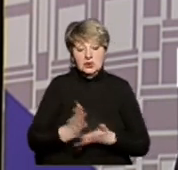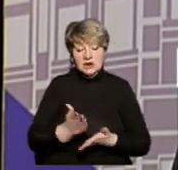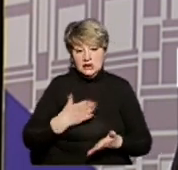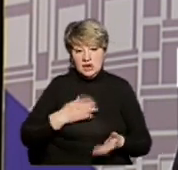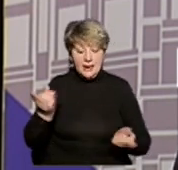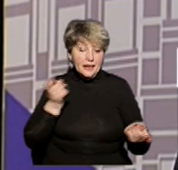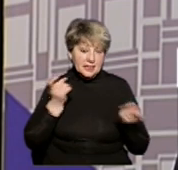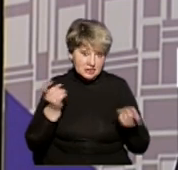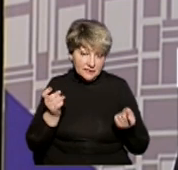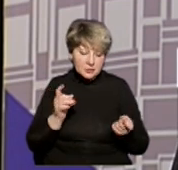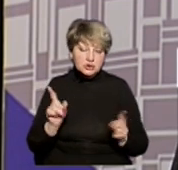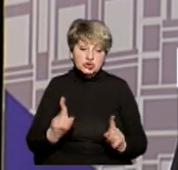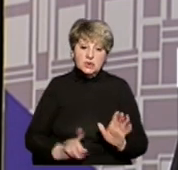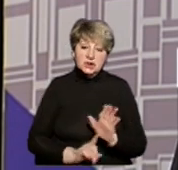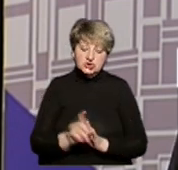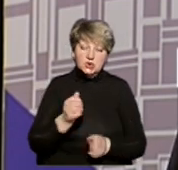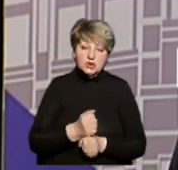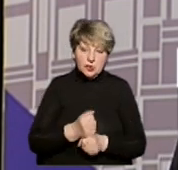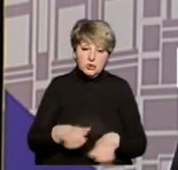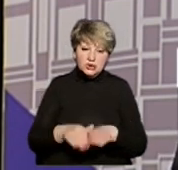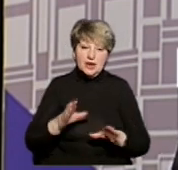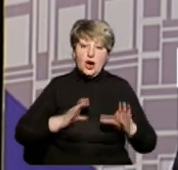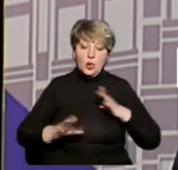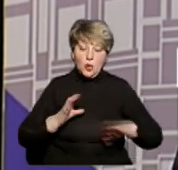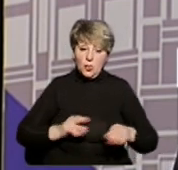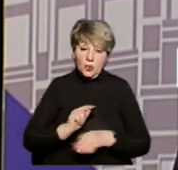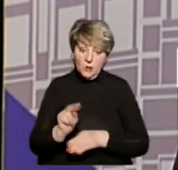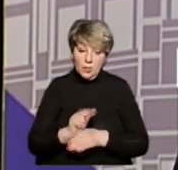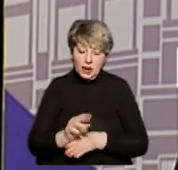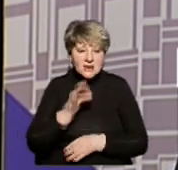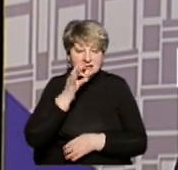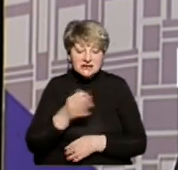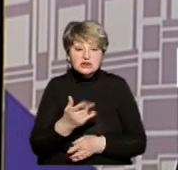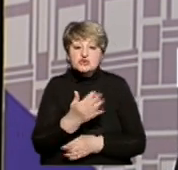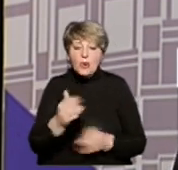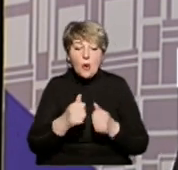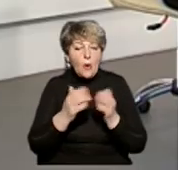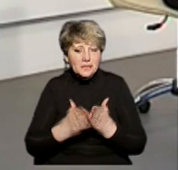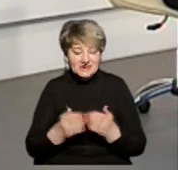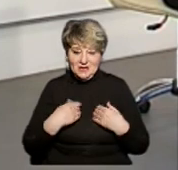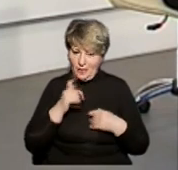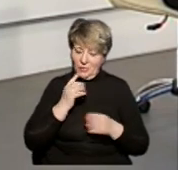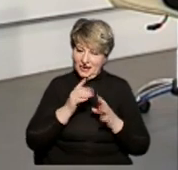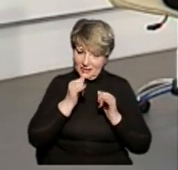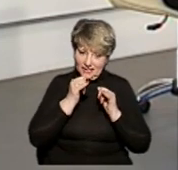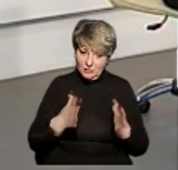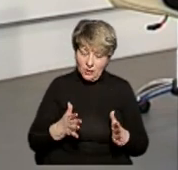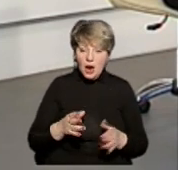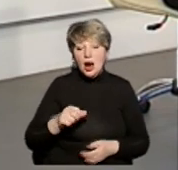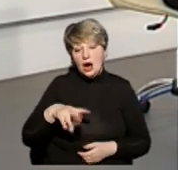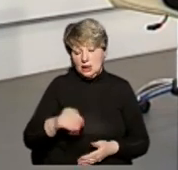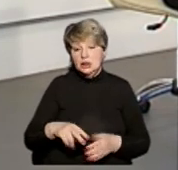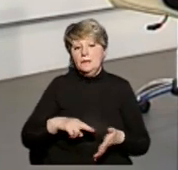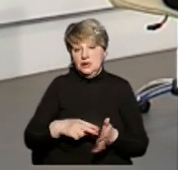що такі от, розпочинають роботу такі курси. Сказати про обсяги поки що я ще не можу, але ми також